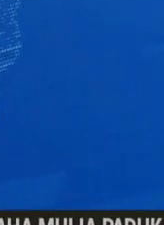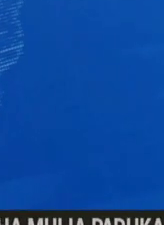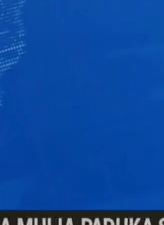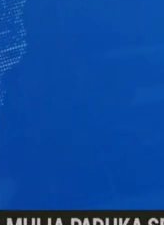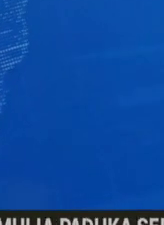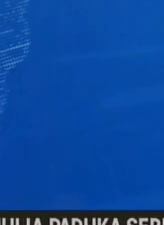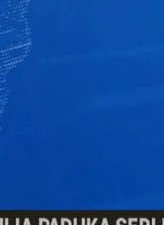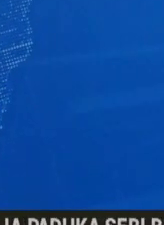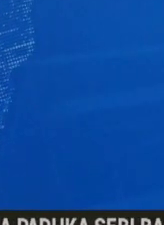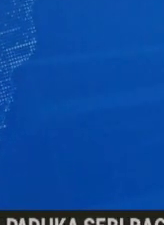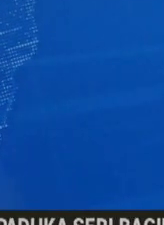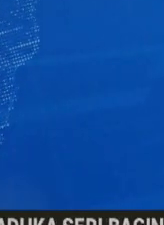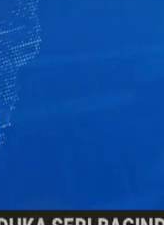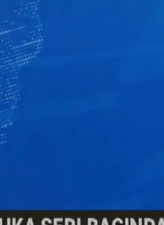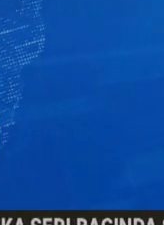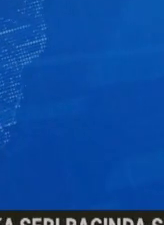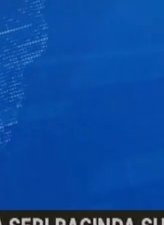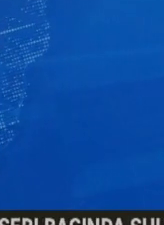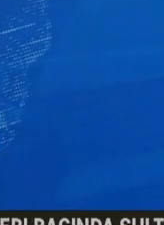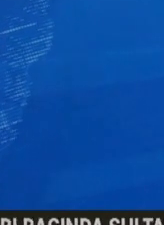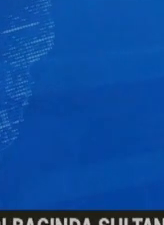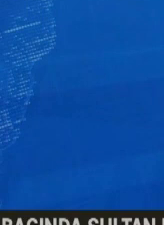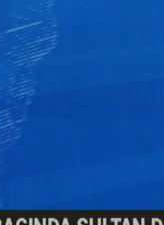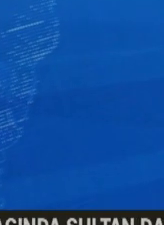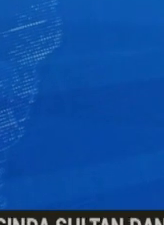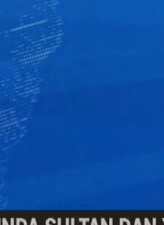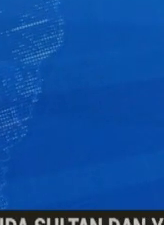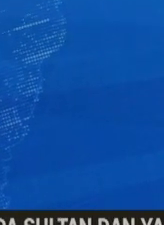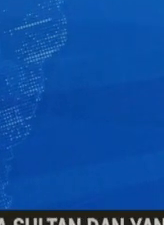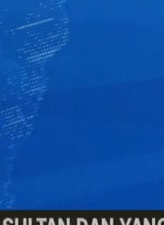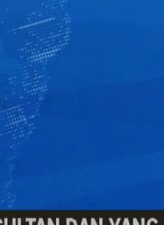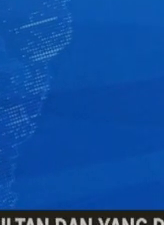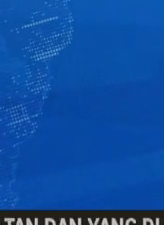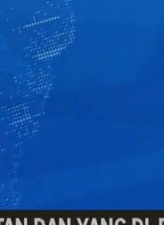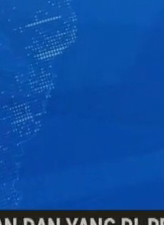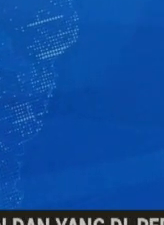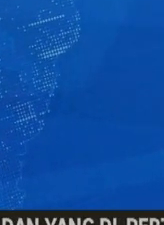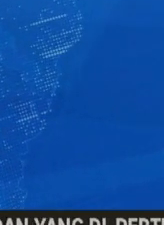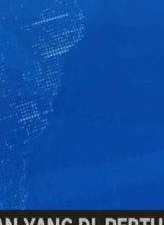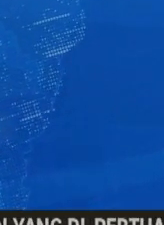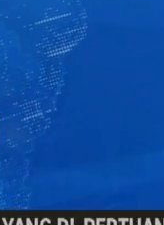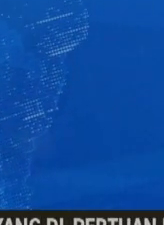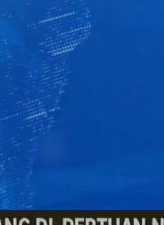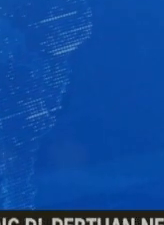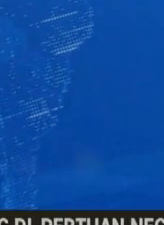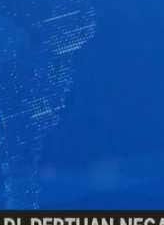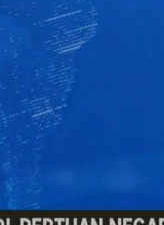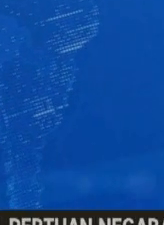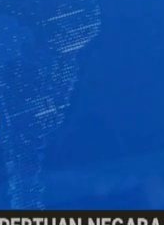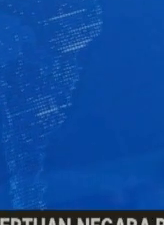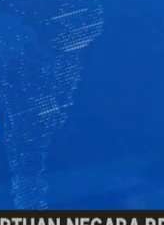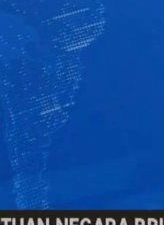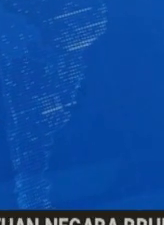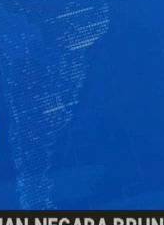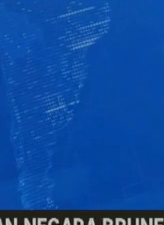Club perhematan awam jabatan pernikmatan awam pagi tadi menganjurkan riyadha mendaki bukit Kampung menteri acara diadakan di